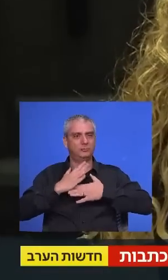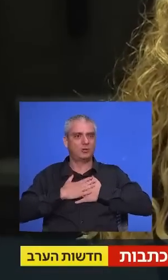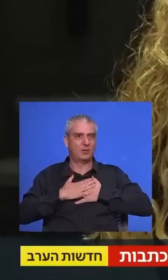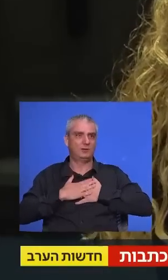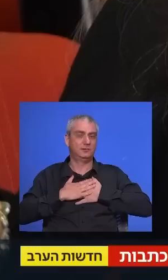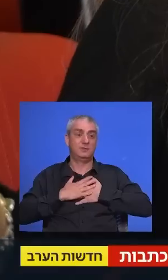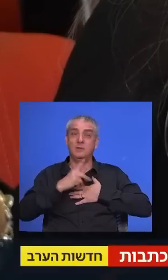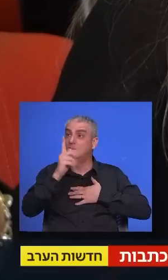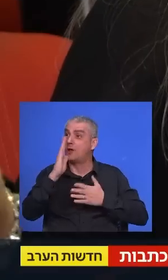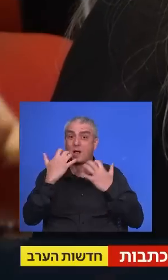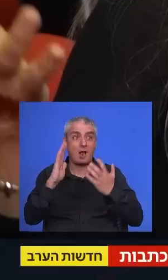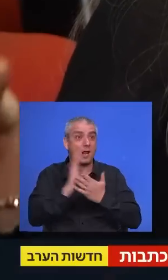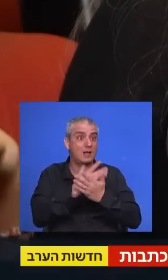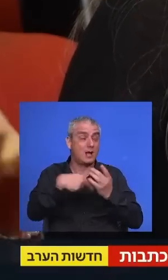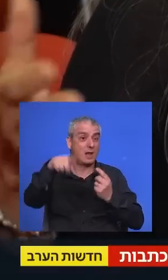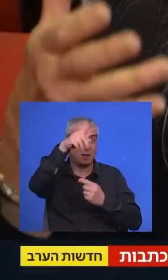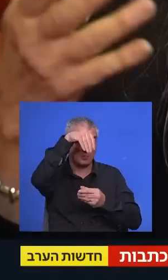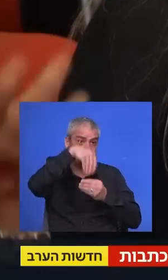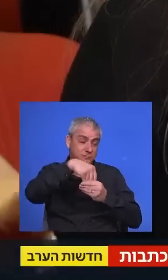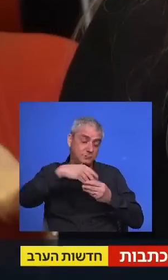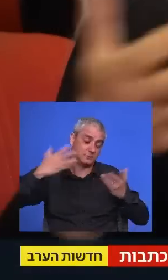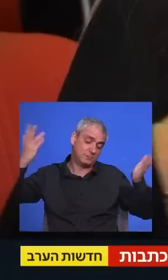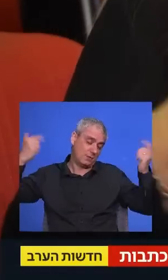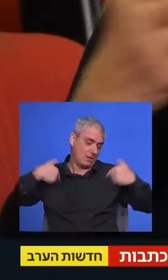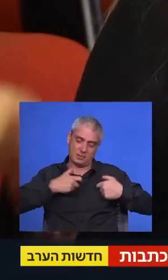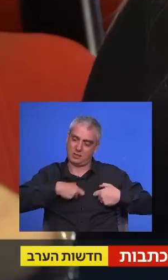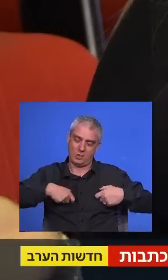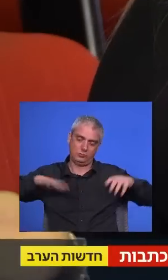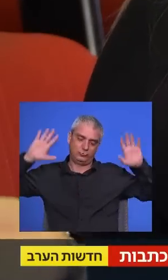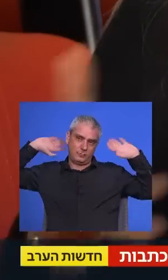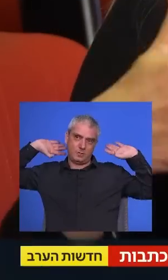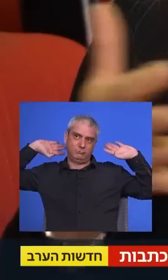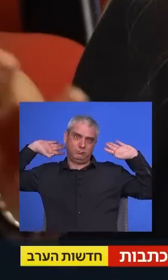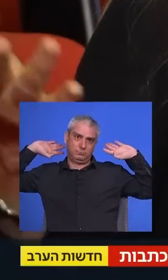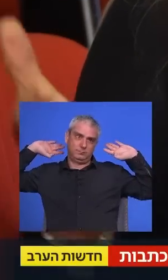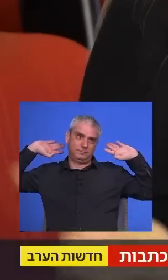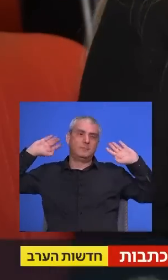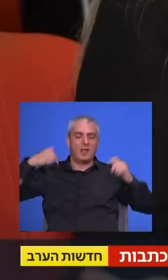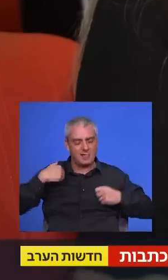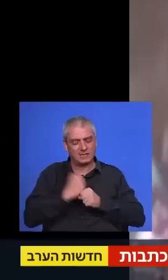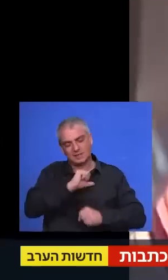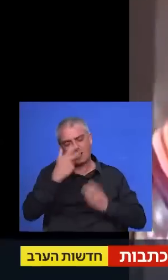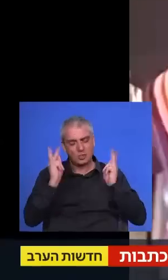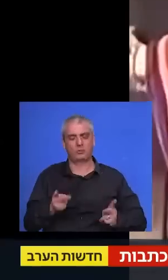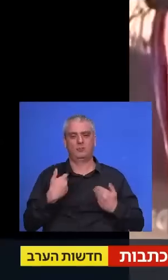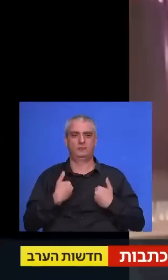מה שיחליט הקהל שמצביע, זה כבר לא אשמתי. אבל אני אעשה את